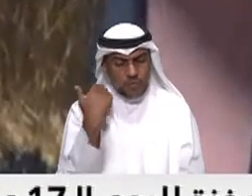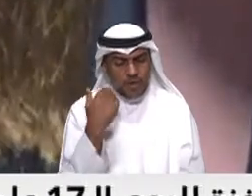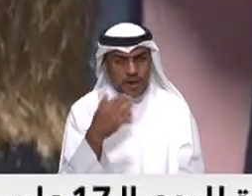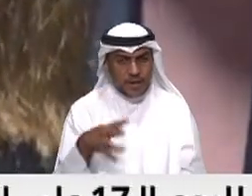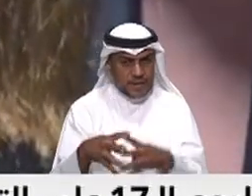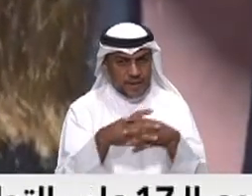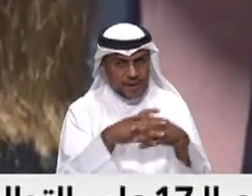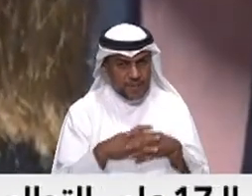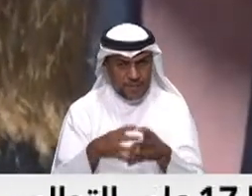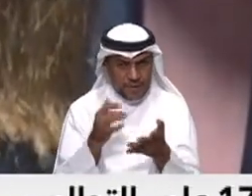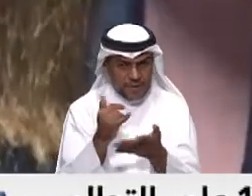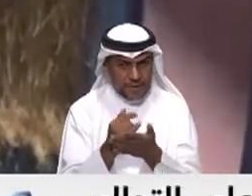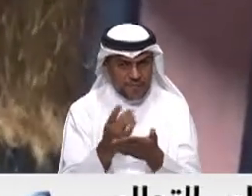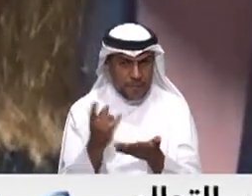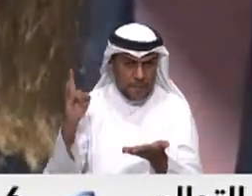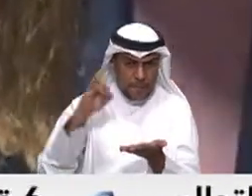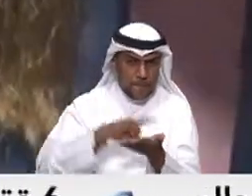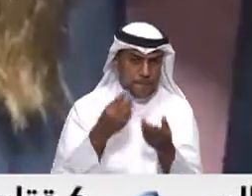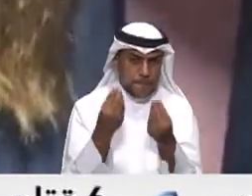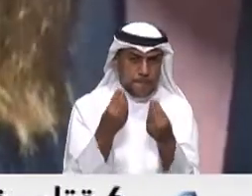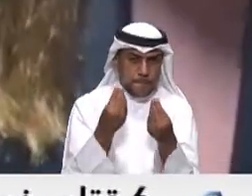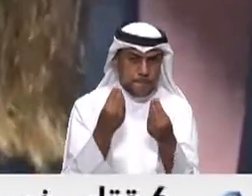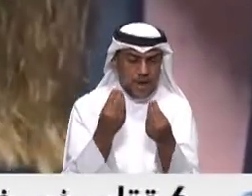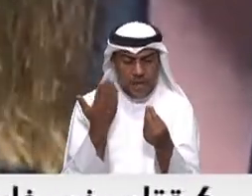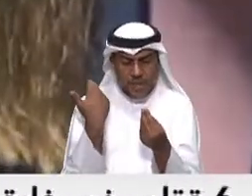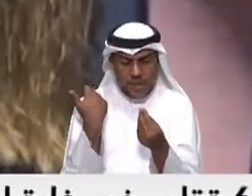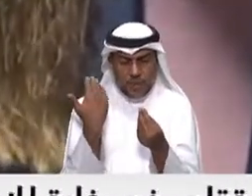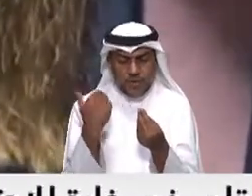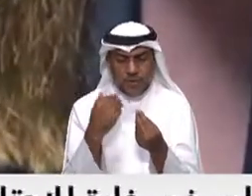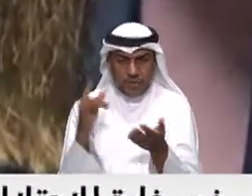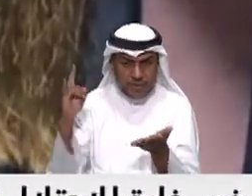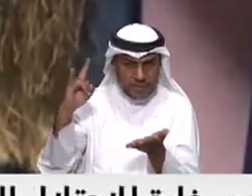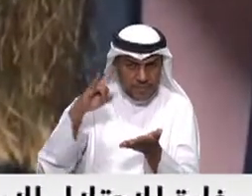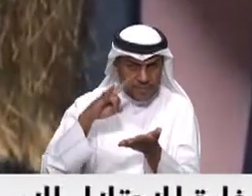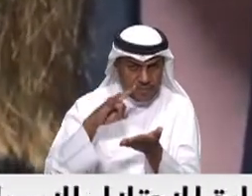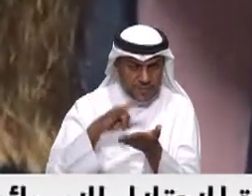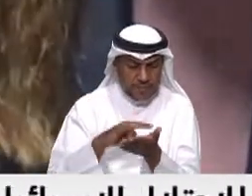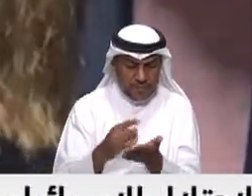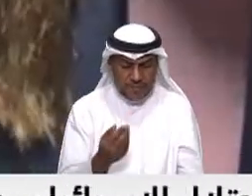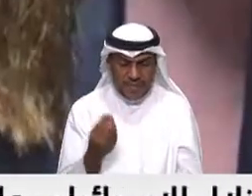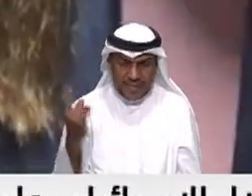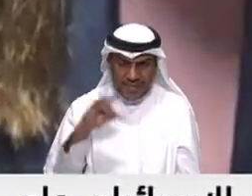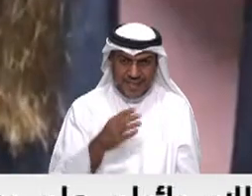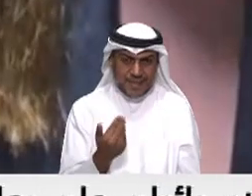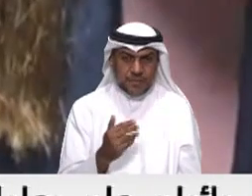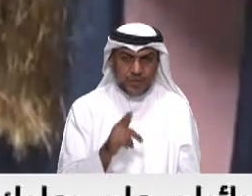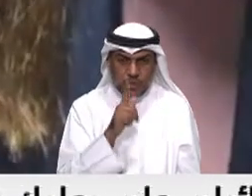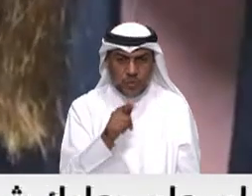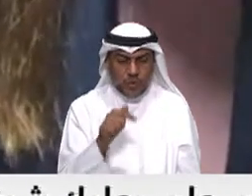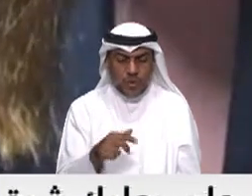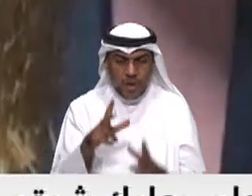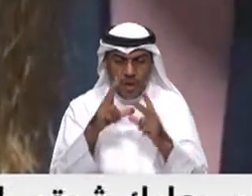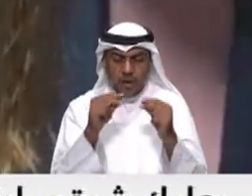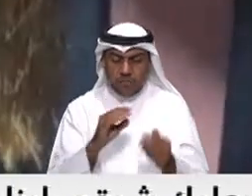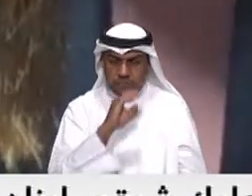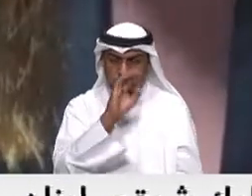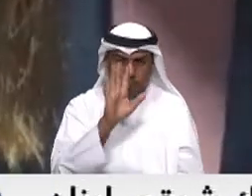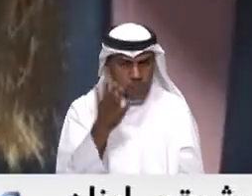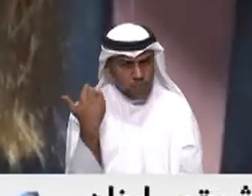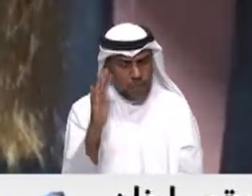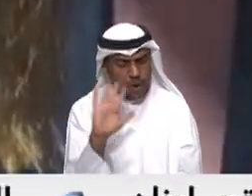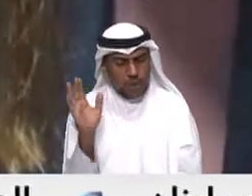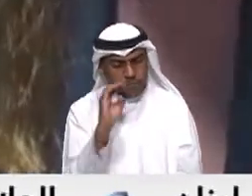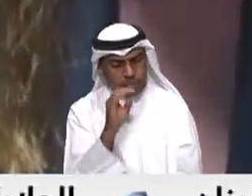بالأمس عبر رئيس مجلس النواب نبيه بري، الذي هو اليوم أيضا أود أن أقول إلى